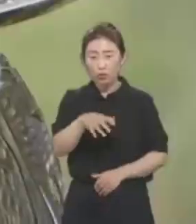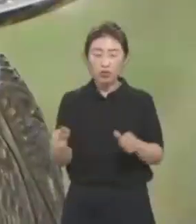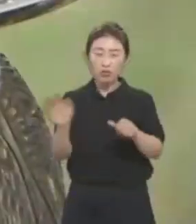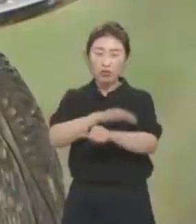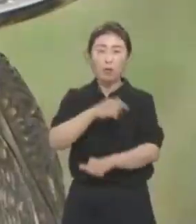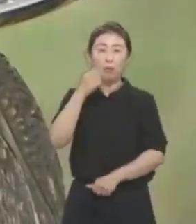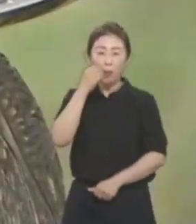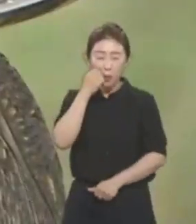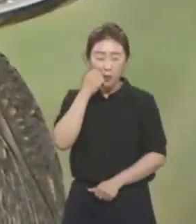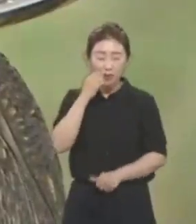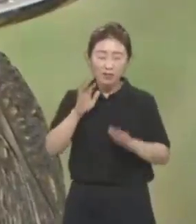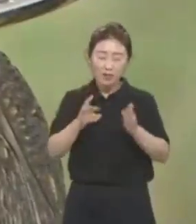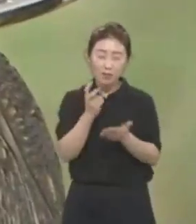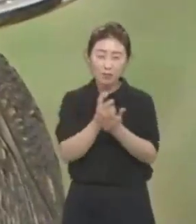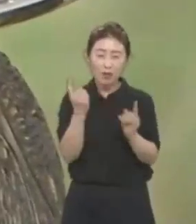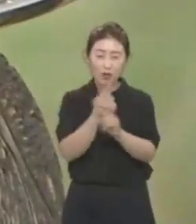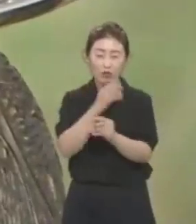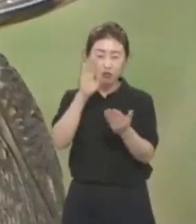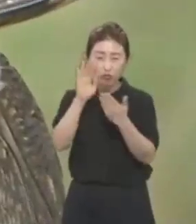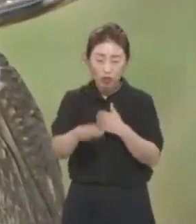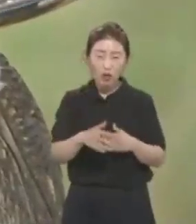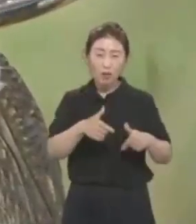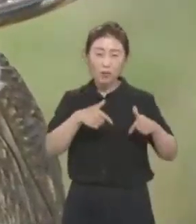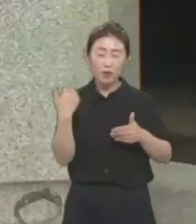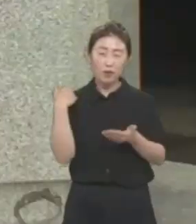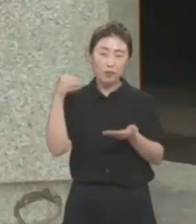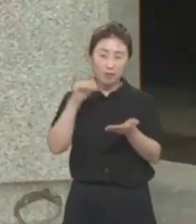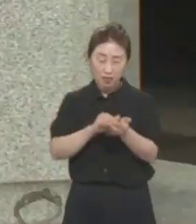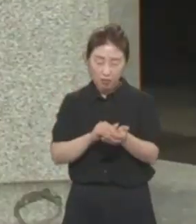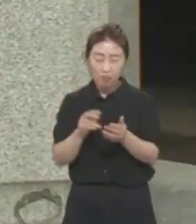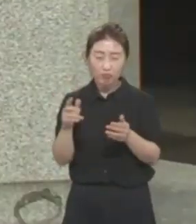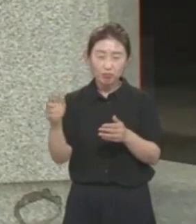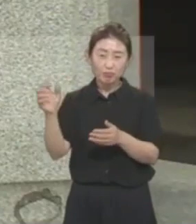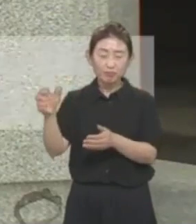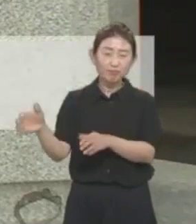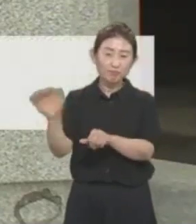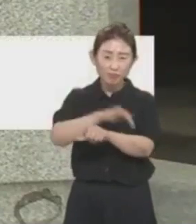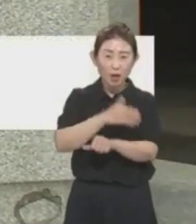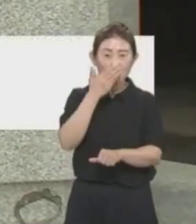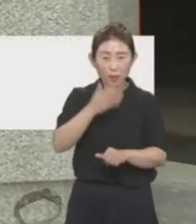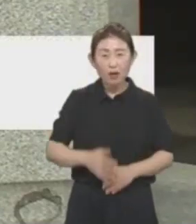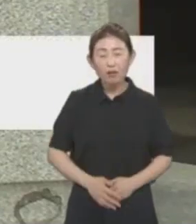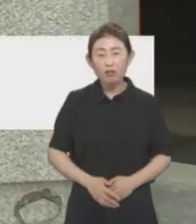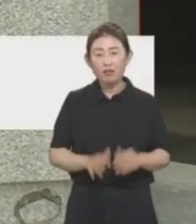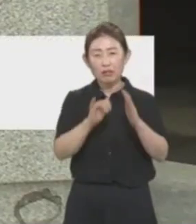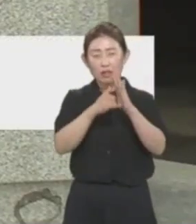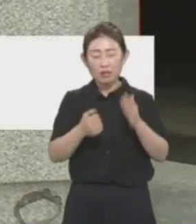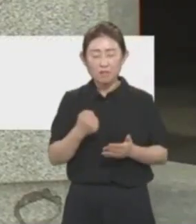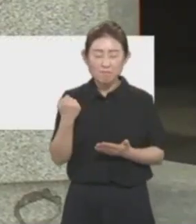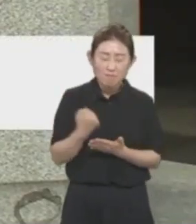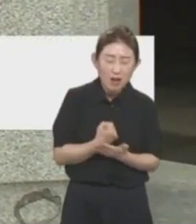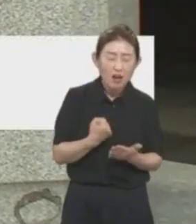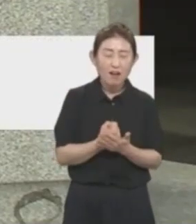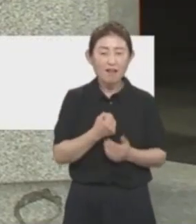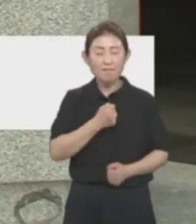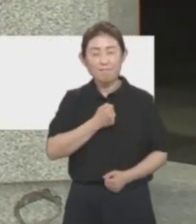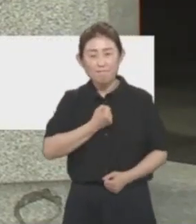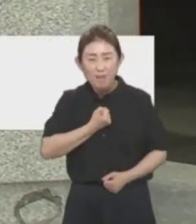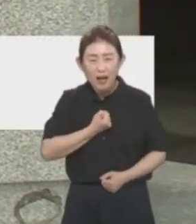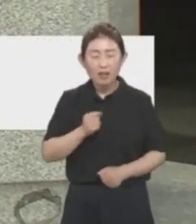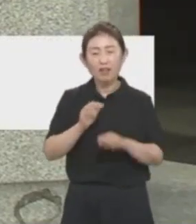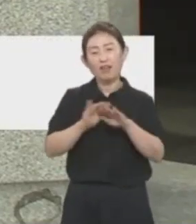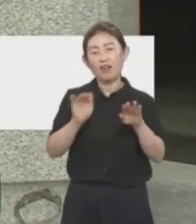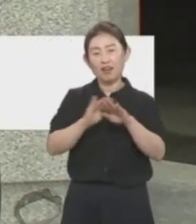영웅들이 마침내 명예를 되찾은 겁니다. 유가족들의 그 한을 풀어주는 어떤 그런 기회가 되지